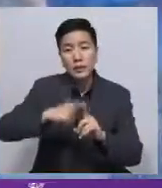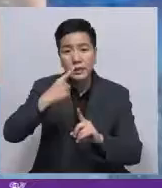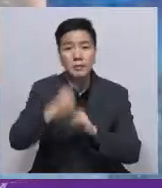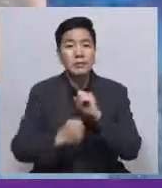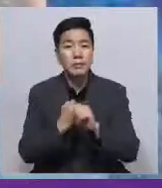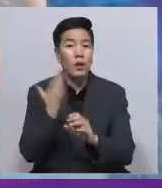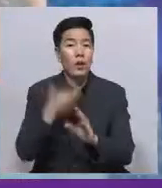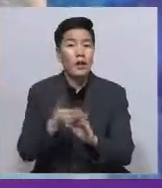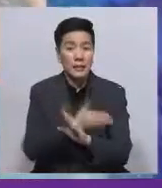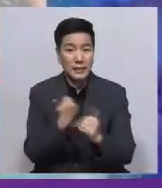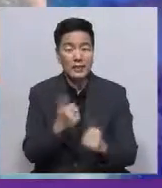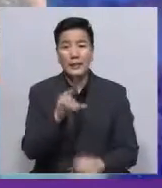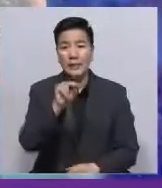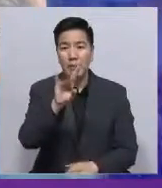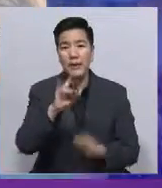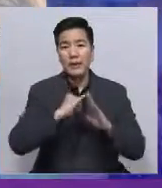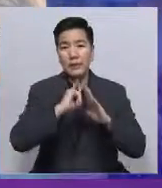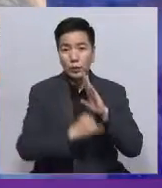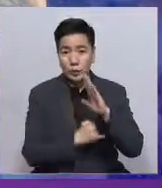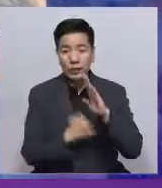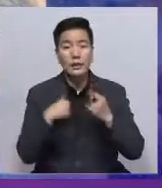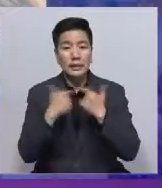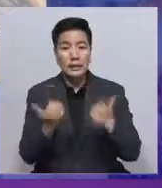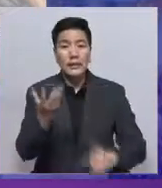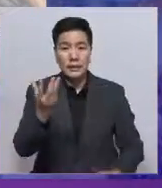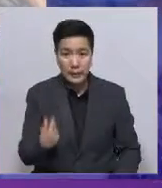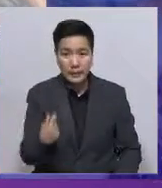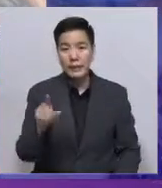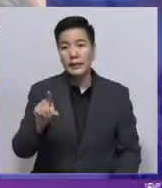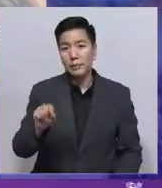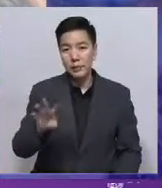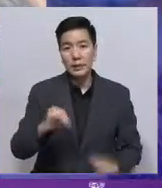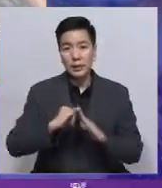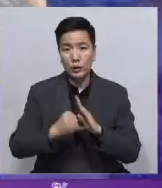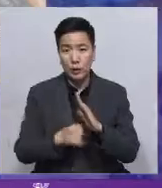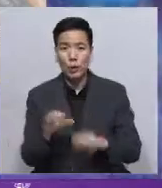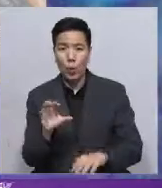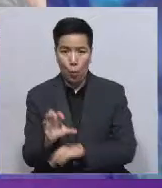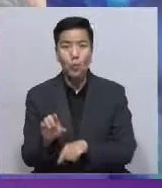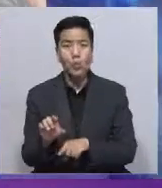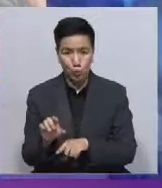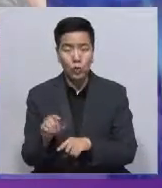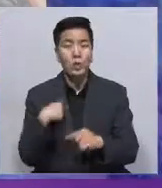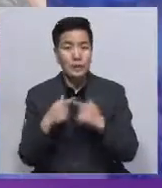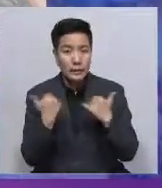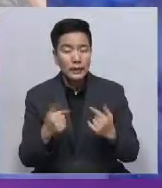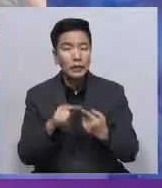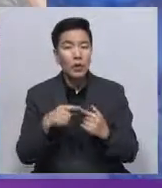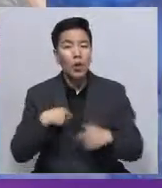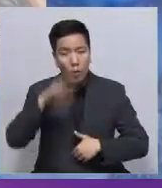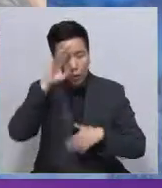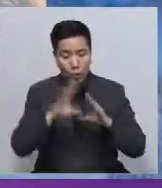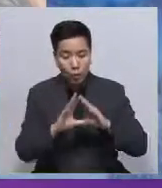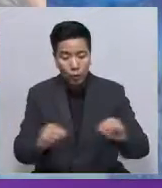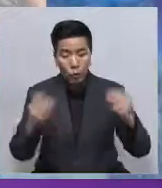ราคมที่ผ่านมาจำนวน38จังหวัดขณะนี้เหลือเพียง24จังหวัดที่ยังอยู่ในการควบคุมซึ่งพื้นที่จังหวัดที่โร